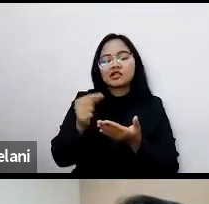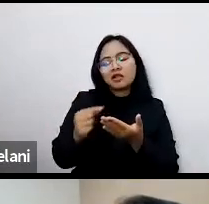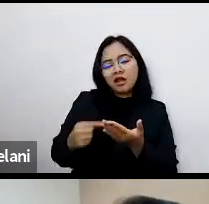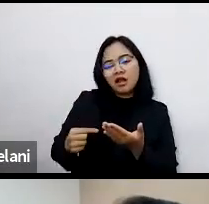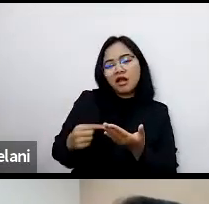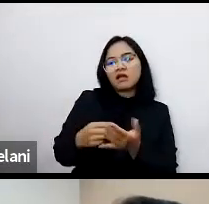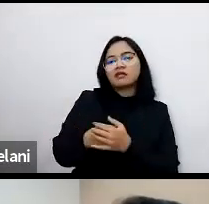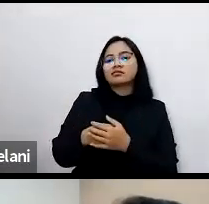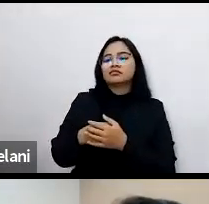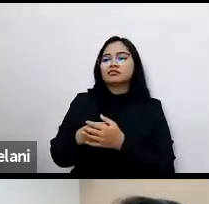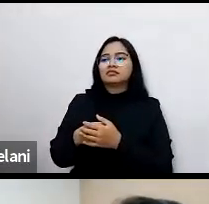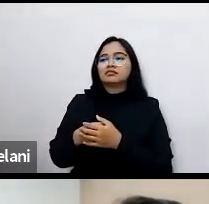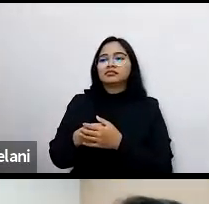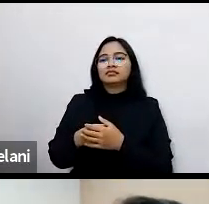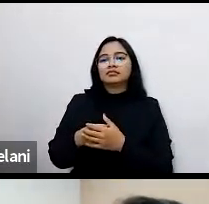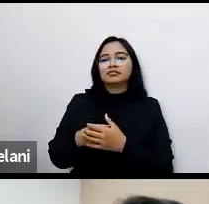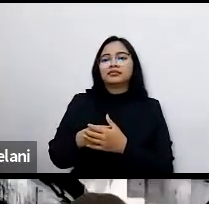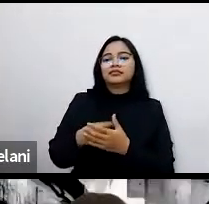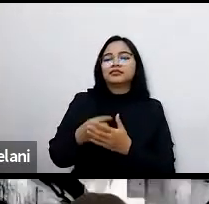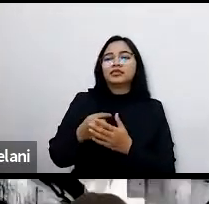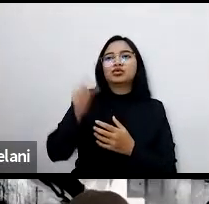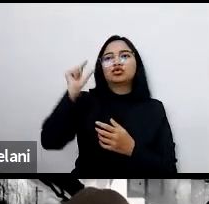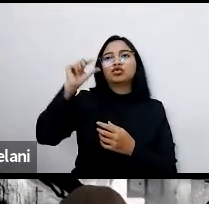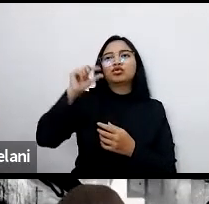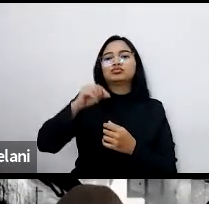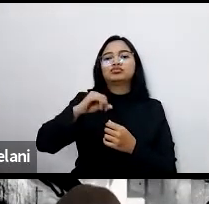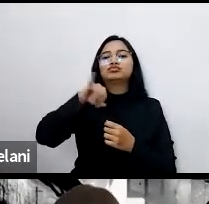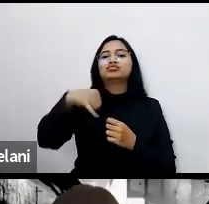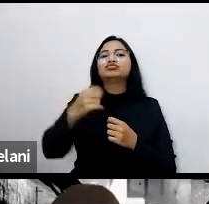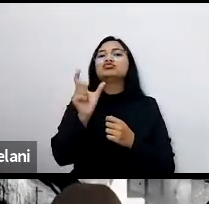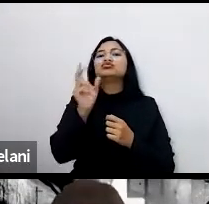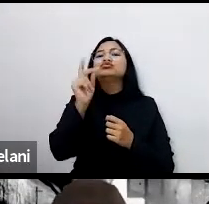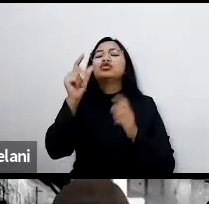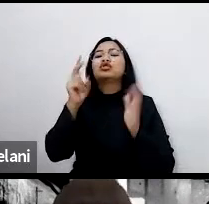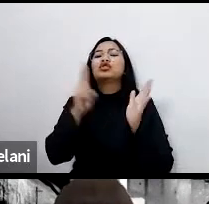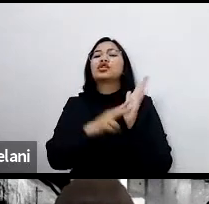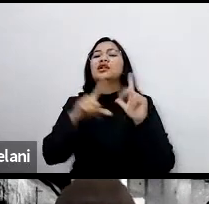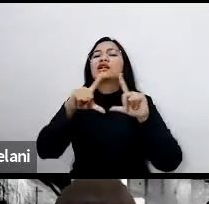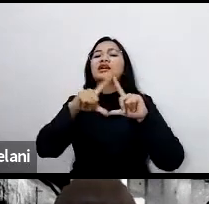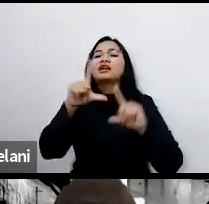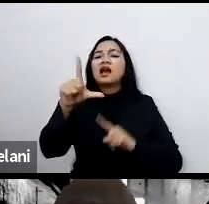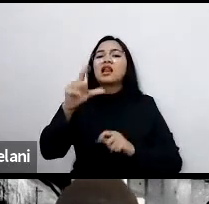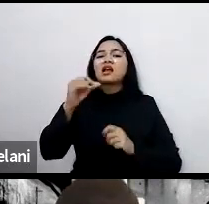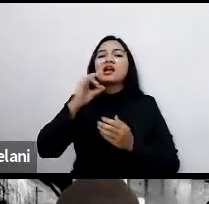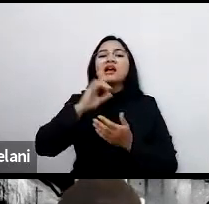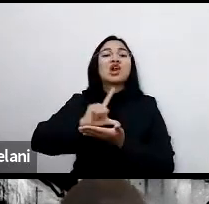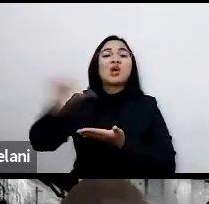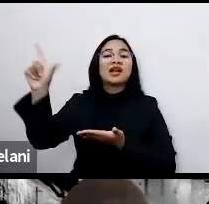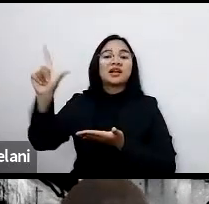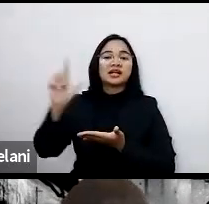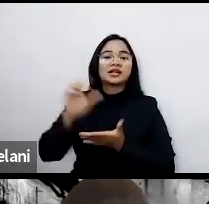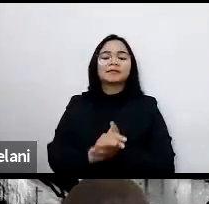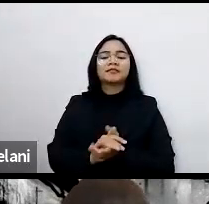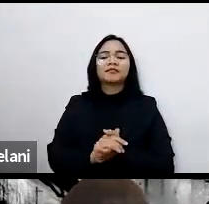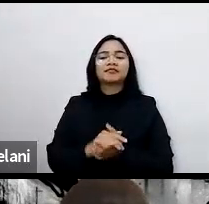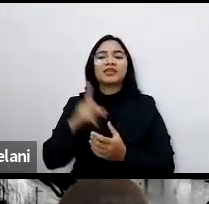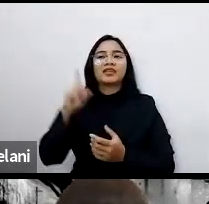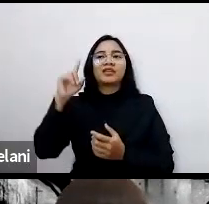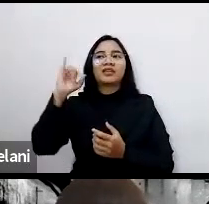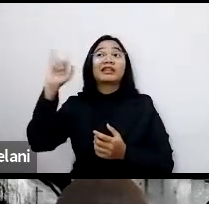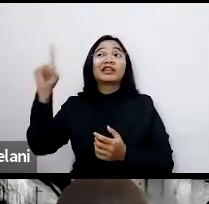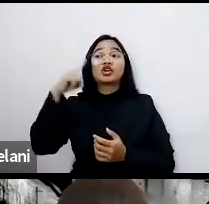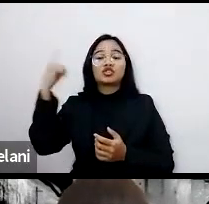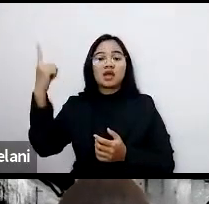internasional gitu kan. Terus nah untuk sampai ke sana kan sebenarnya kita juga tidak tiba-tiba ya kalau bahasa Jawanya